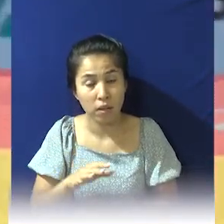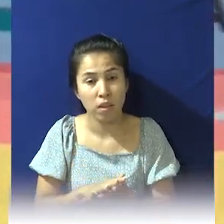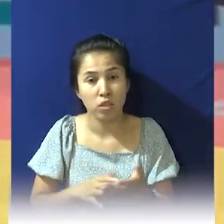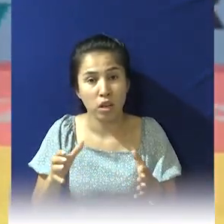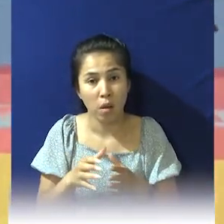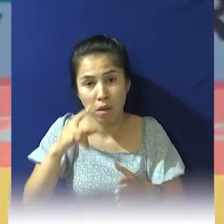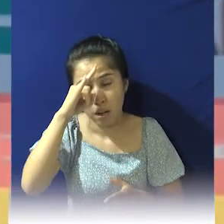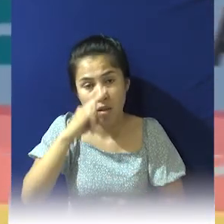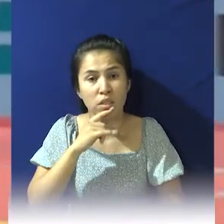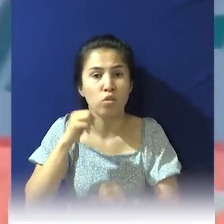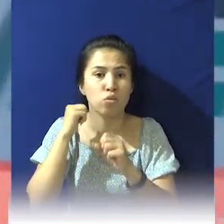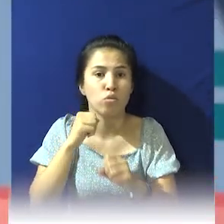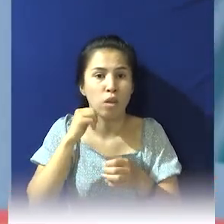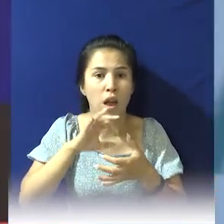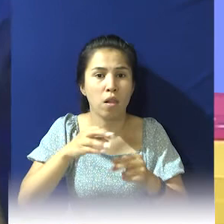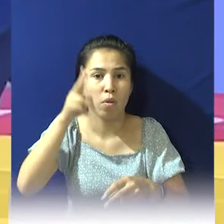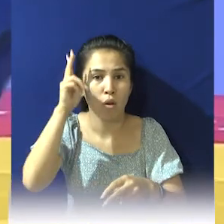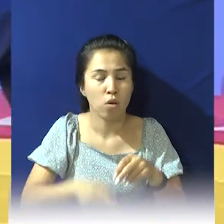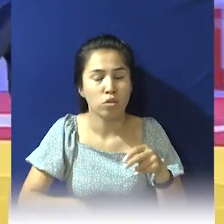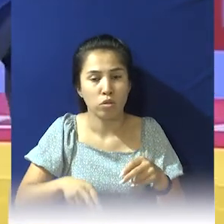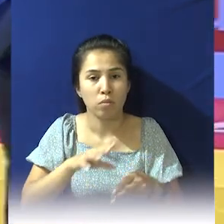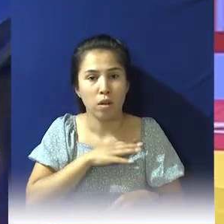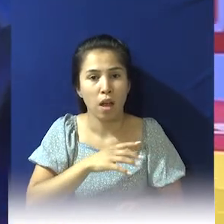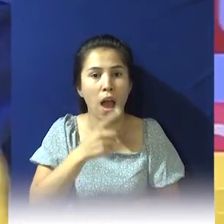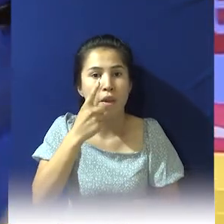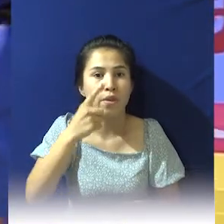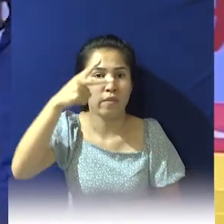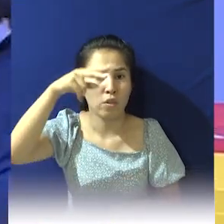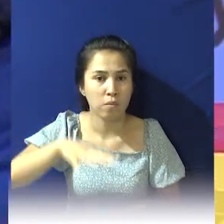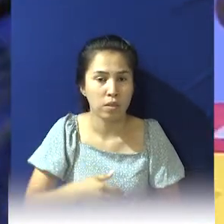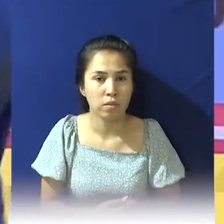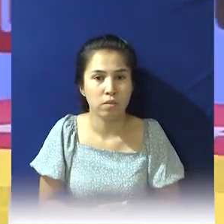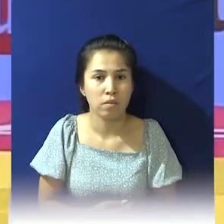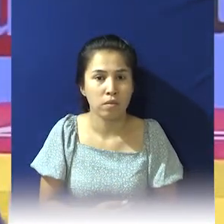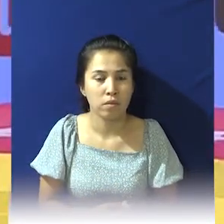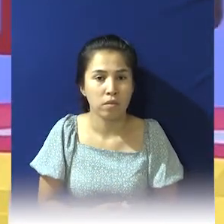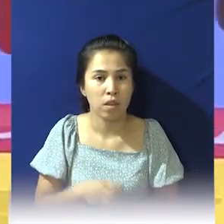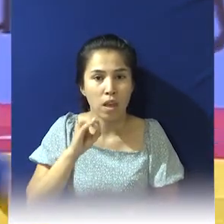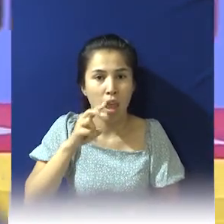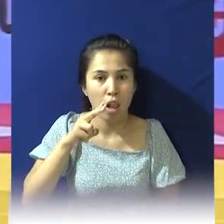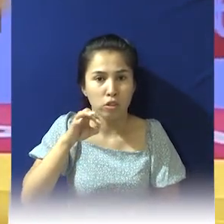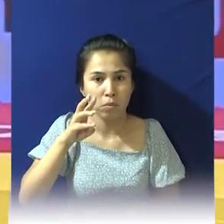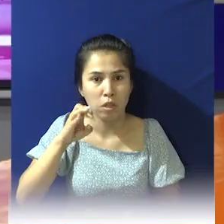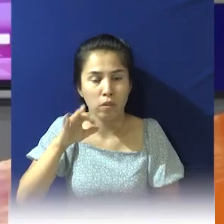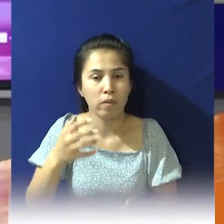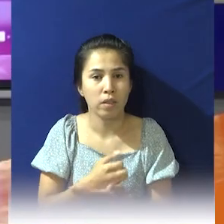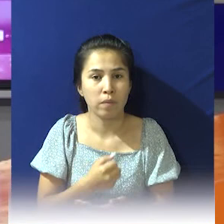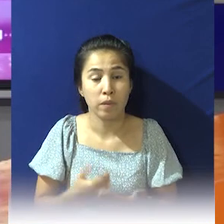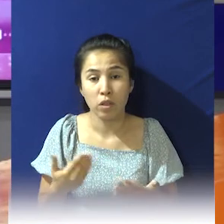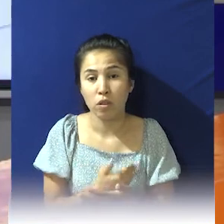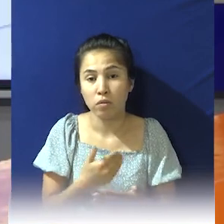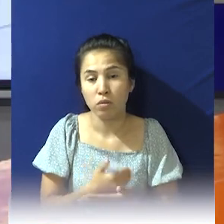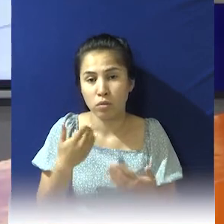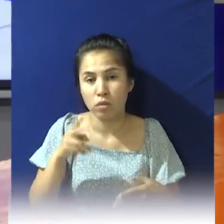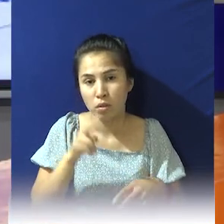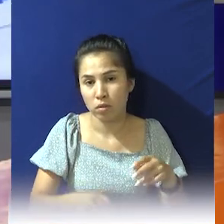команда Казахстана по дзюдо завершила Олимпиаду в Токио с одной бронзовой медалью. Ее в актив сборной принес Ельдос Сметов. Вы смотрели